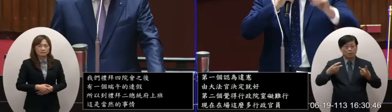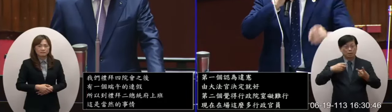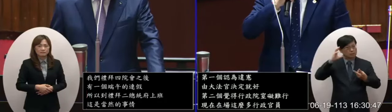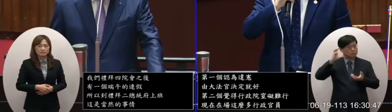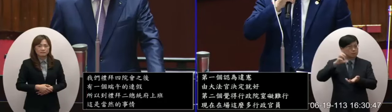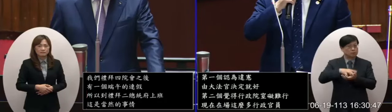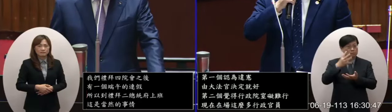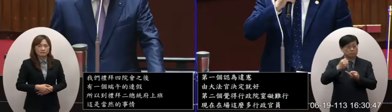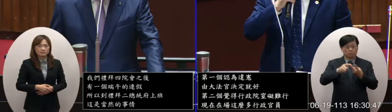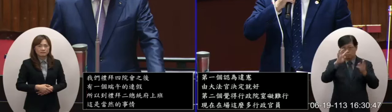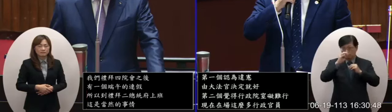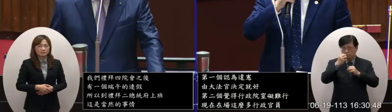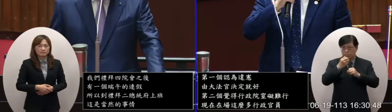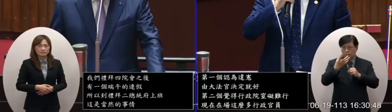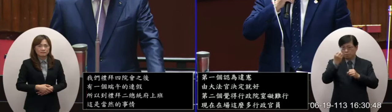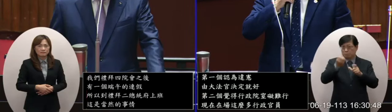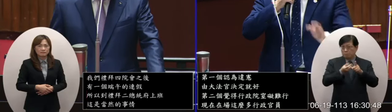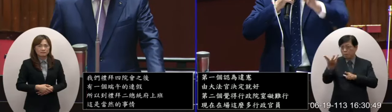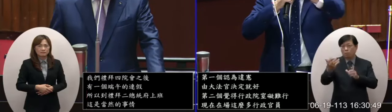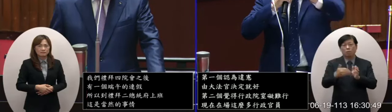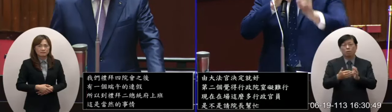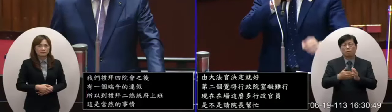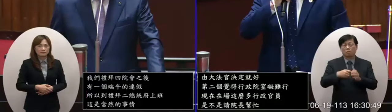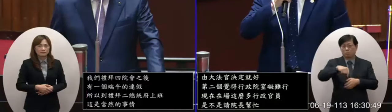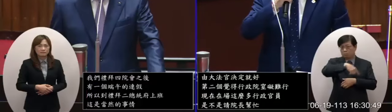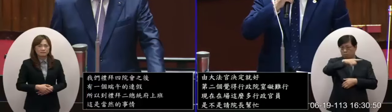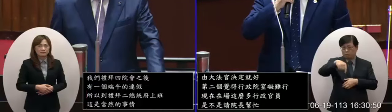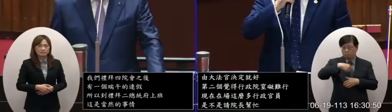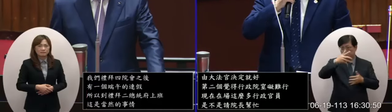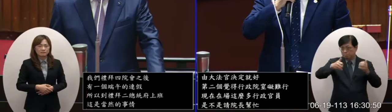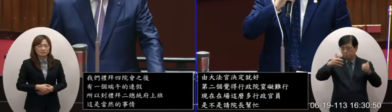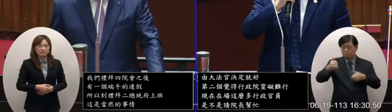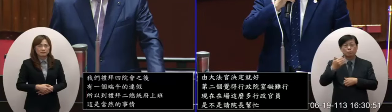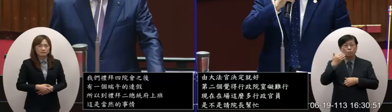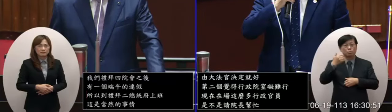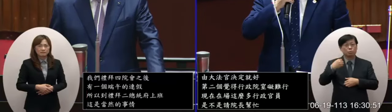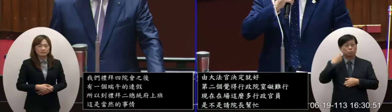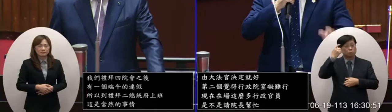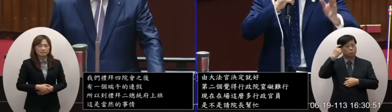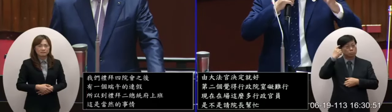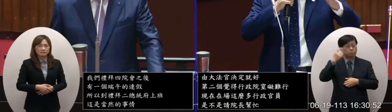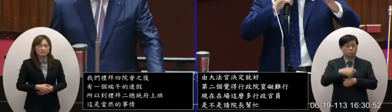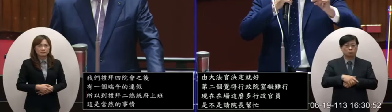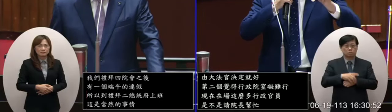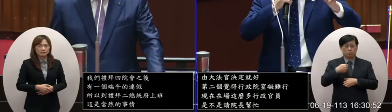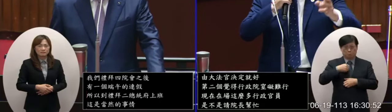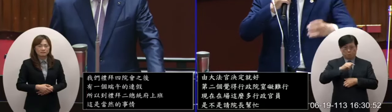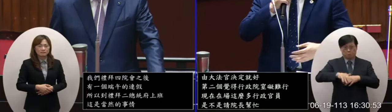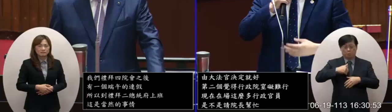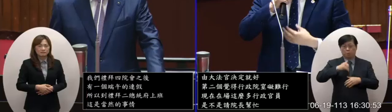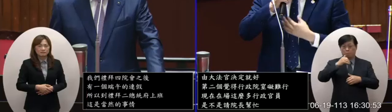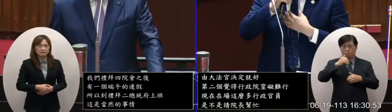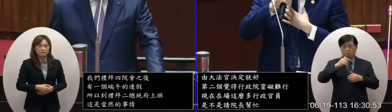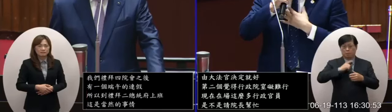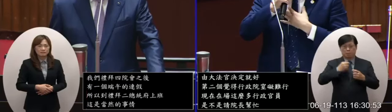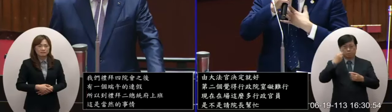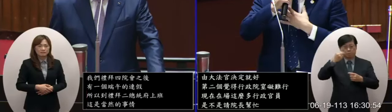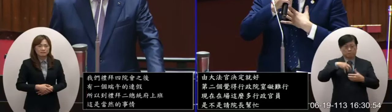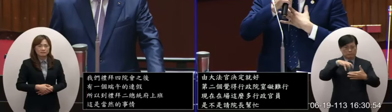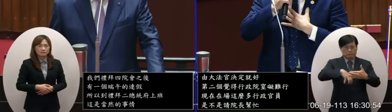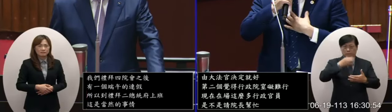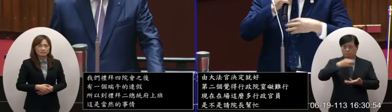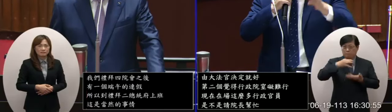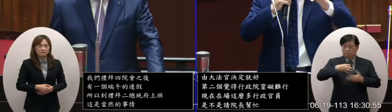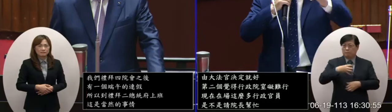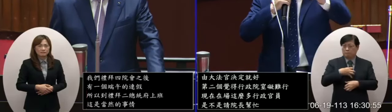证权跟调查权公布出来了以后，各位行政首长如果认为说会被我们听证权、调查权觉得内心会